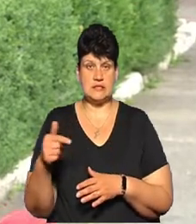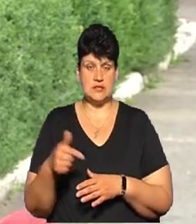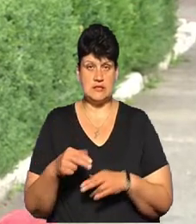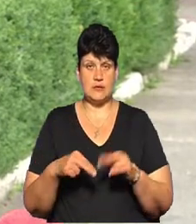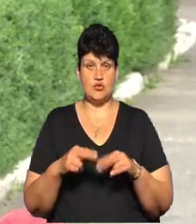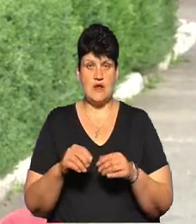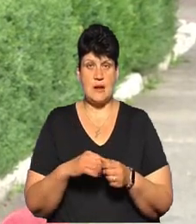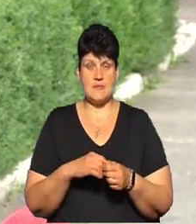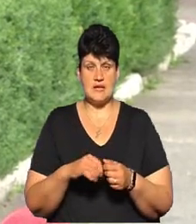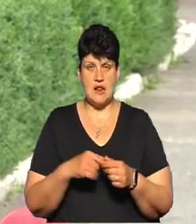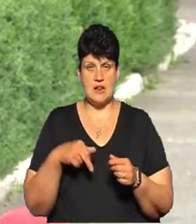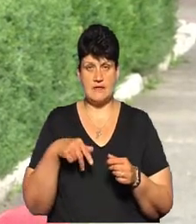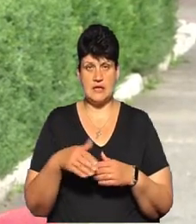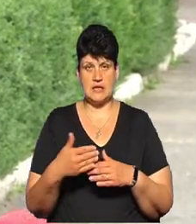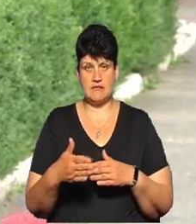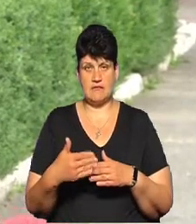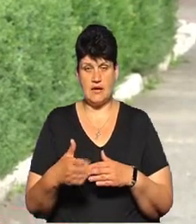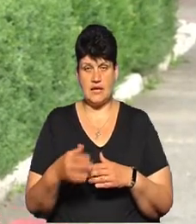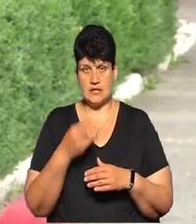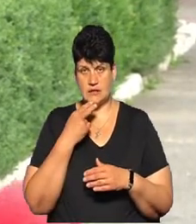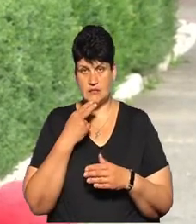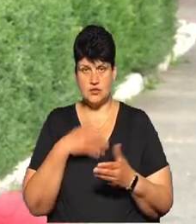вхідні двері і на харчування волонтерів.